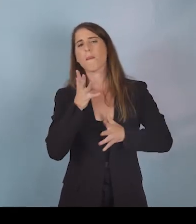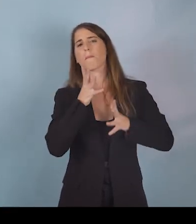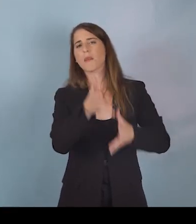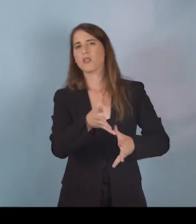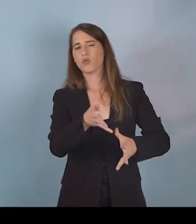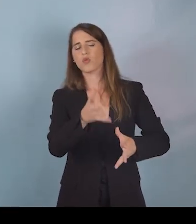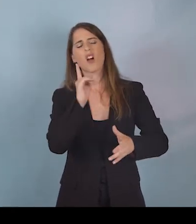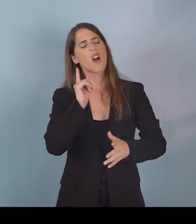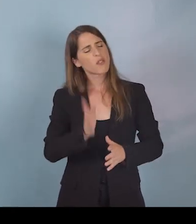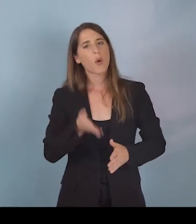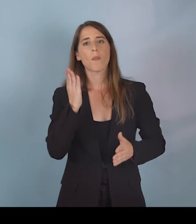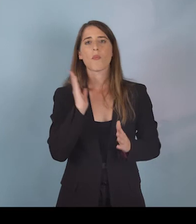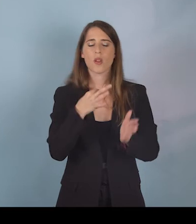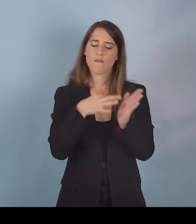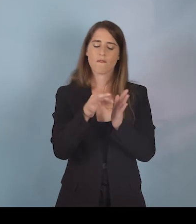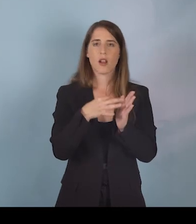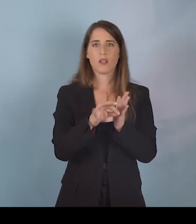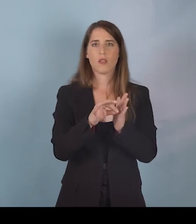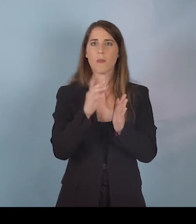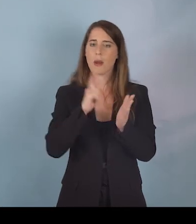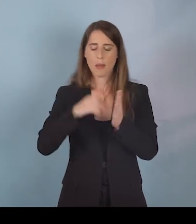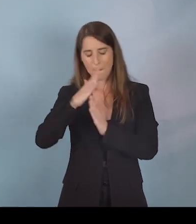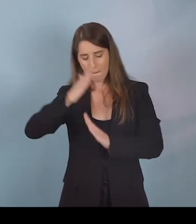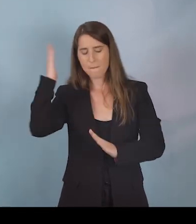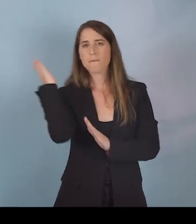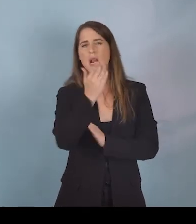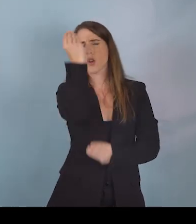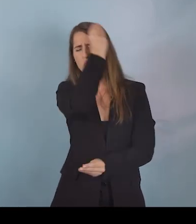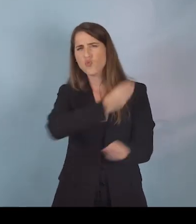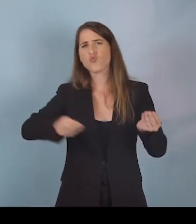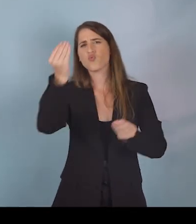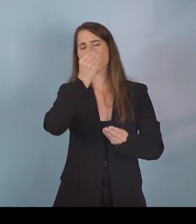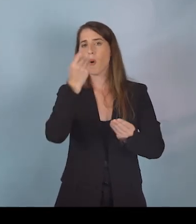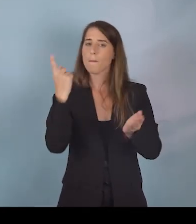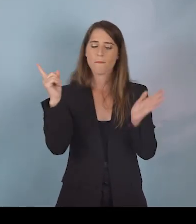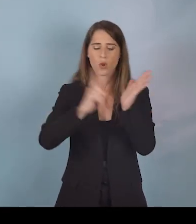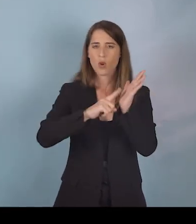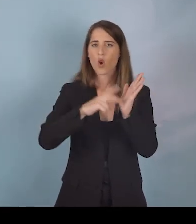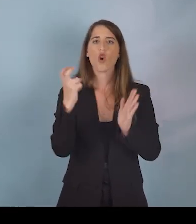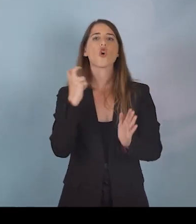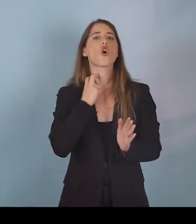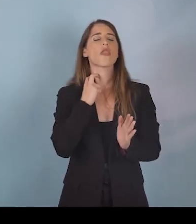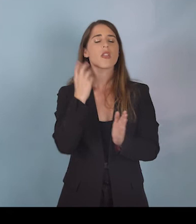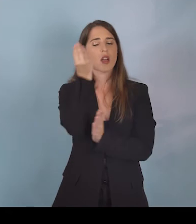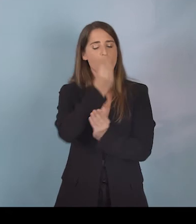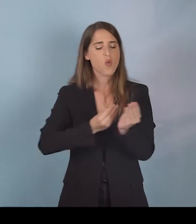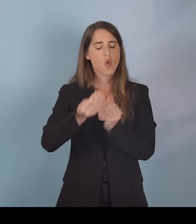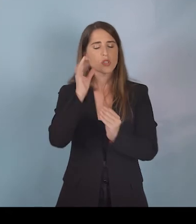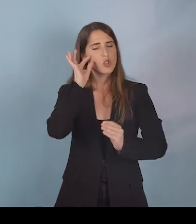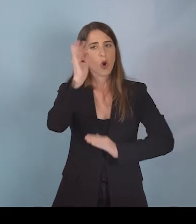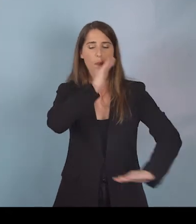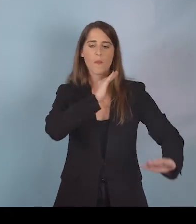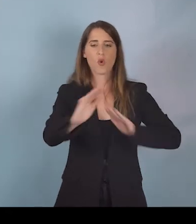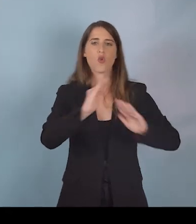Καταρχήν, γιατί η ρητορική μίσθωση είναι κάτι το οποίο μπορεί να βελτιωθεί και μονομερώς και να αυξήσουμε ποινές ή περιεχόμενο στον